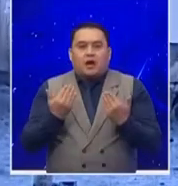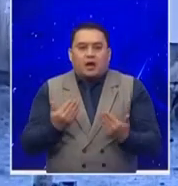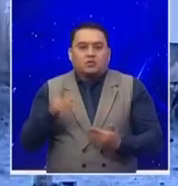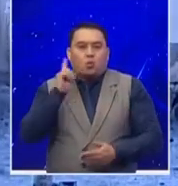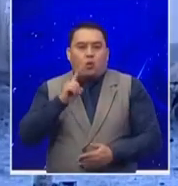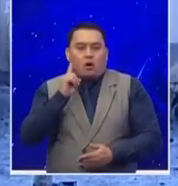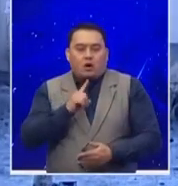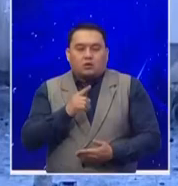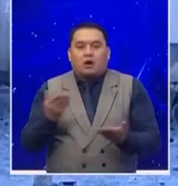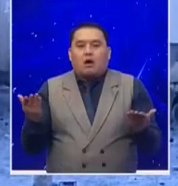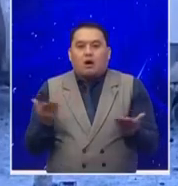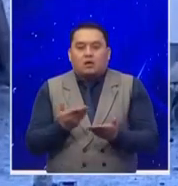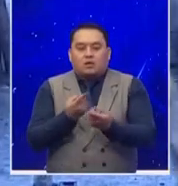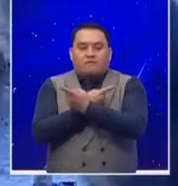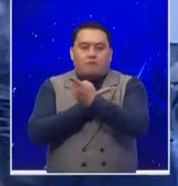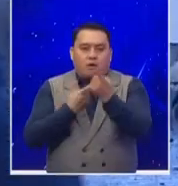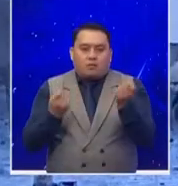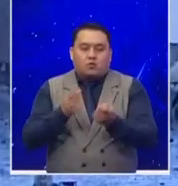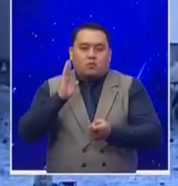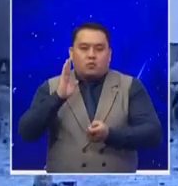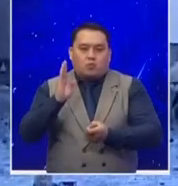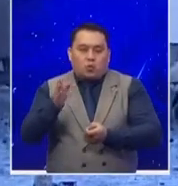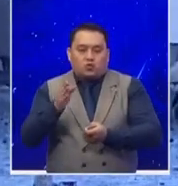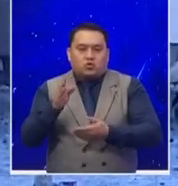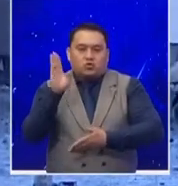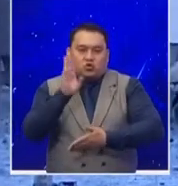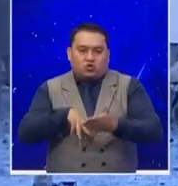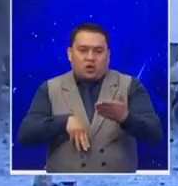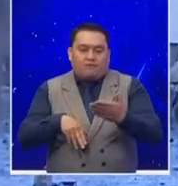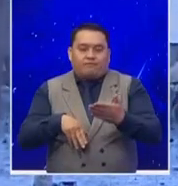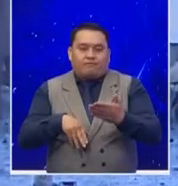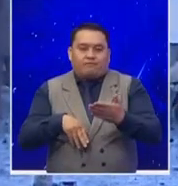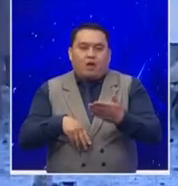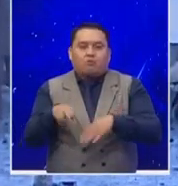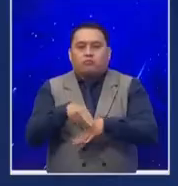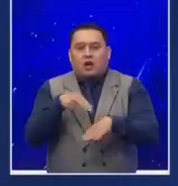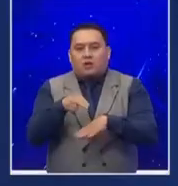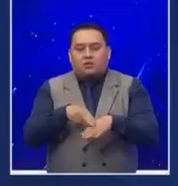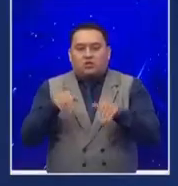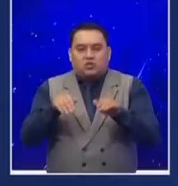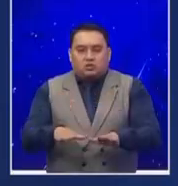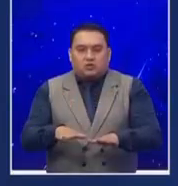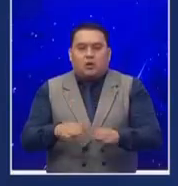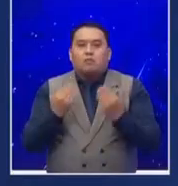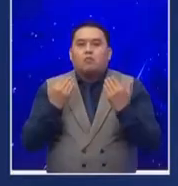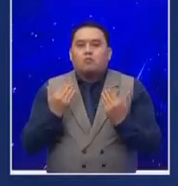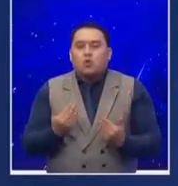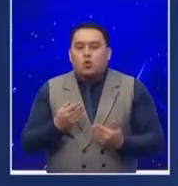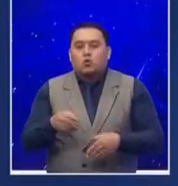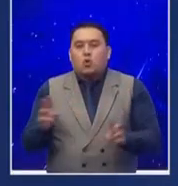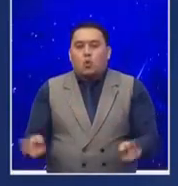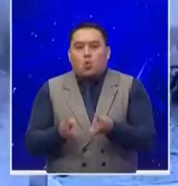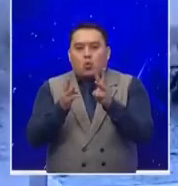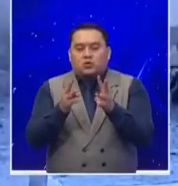сынақ зертханасы қандай мәлімет шешеді, сол мәлімет бойынша бағанағы полиция қызметкерлері шешім қабылдайды. Бүгінгі өртті